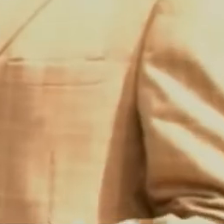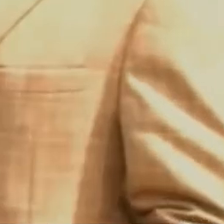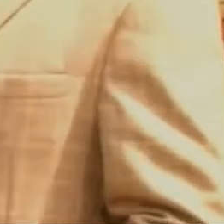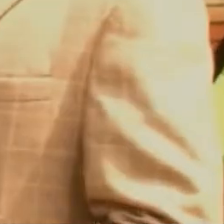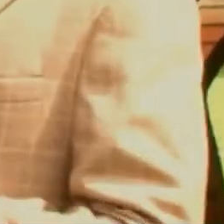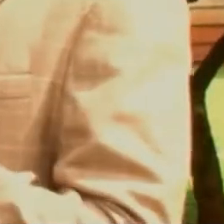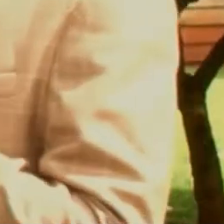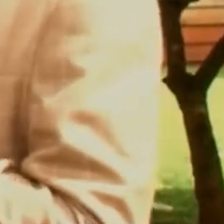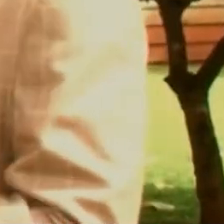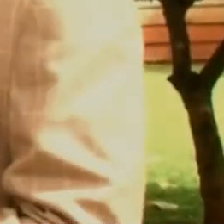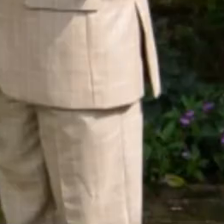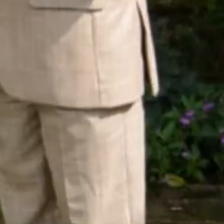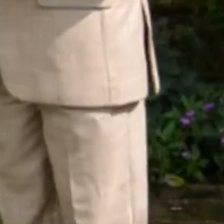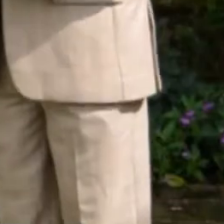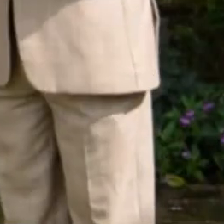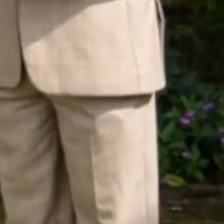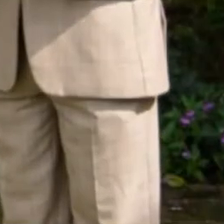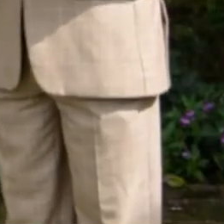anodaidzwa.